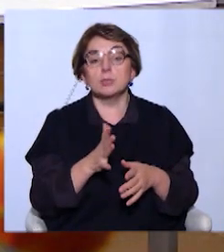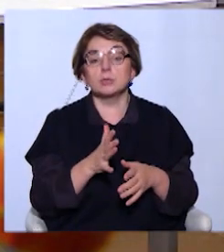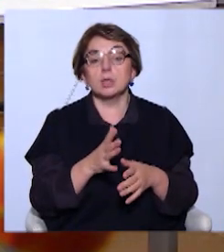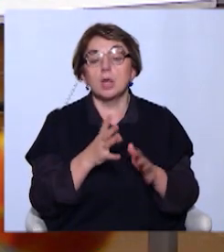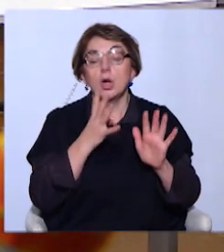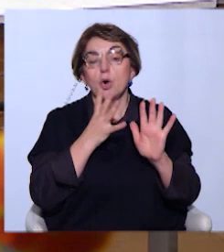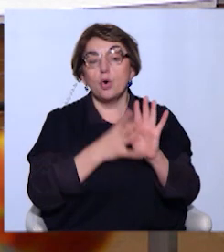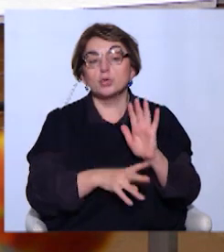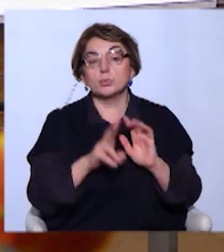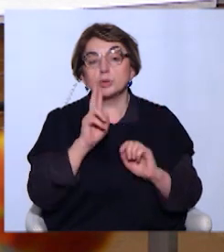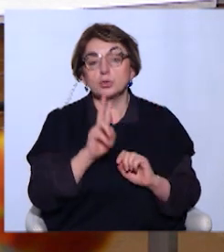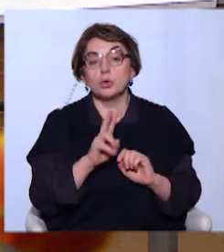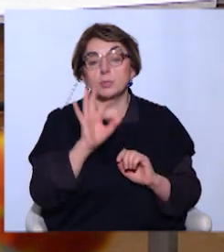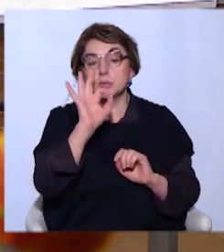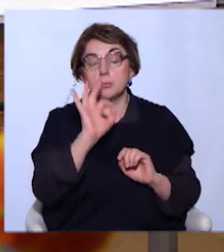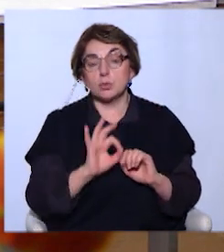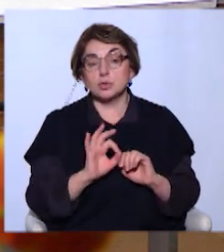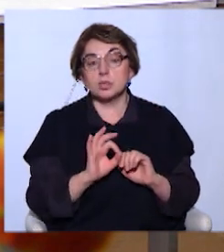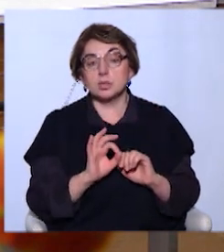ნარევს, თუ ის იქნებოდა